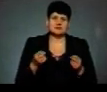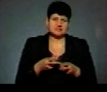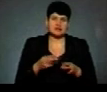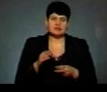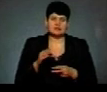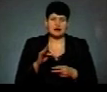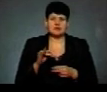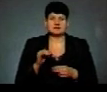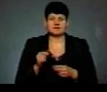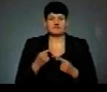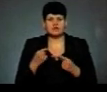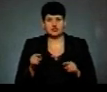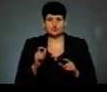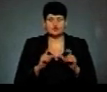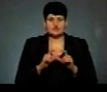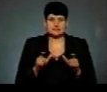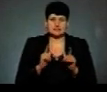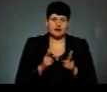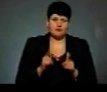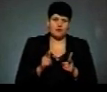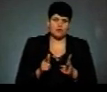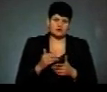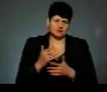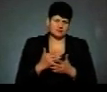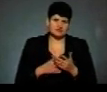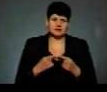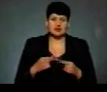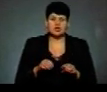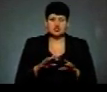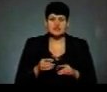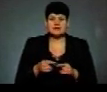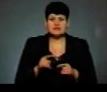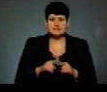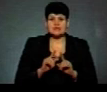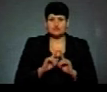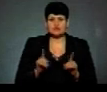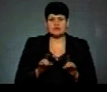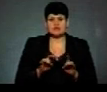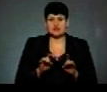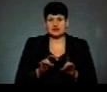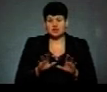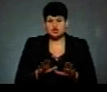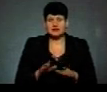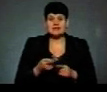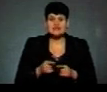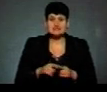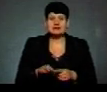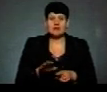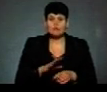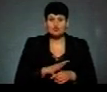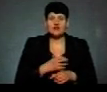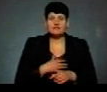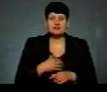в інші університети за погодженнями цілу низку рішень. Це більше таке, як ексклюзивне рішення. Але ще раз повторю, це було актуально для